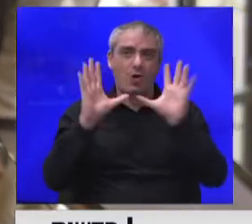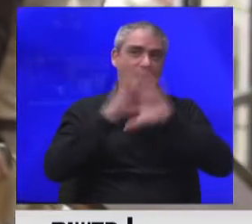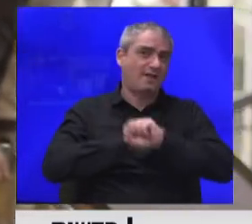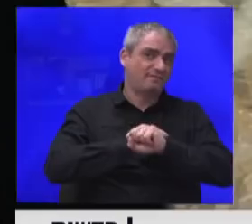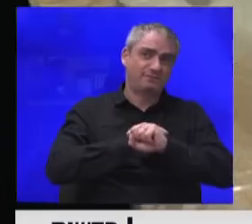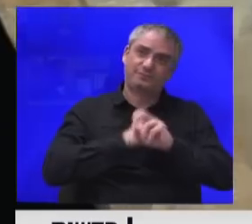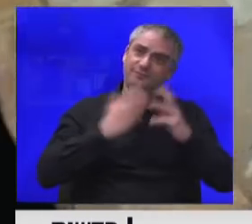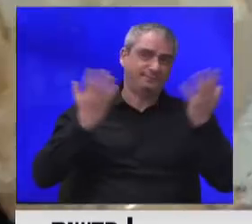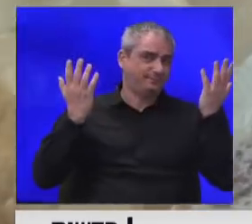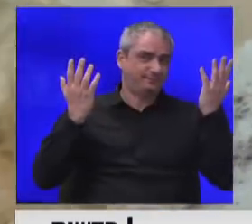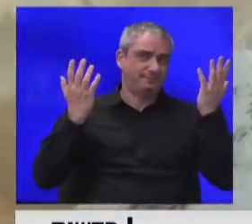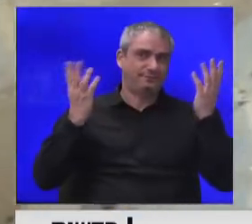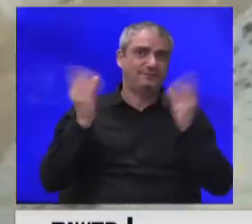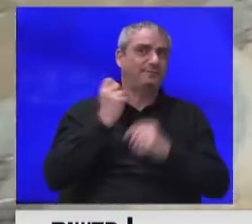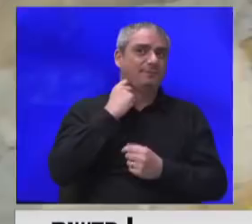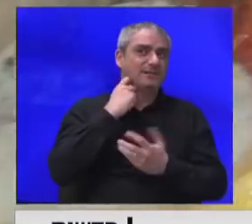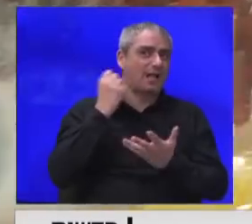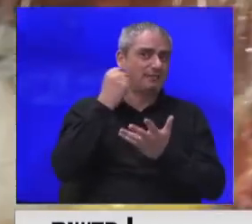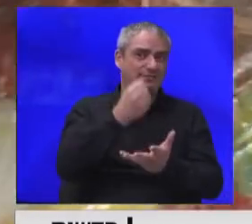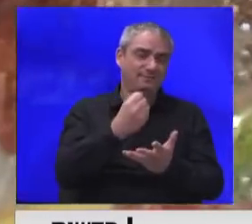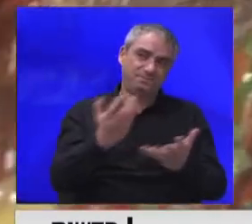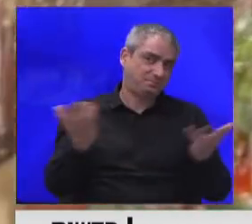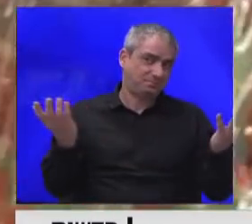ערב, בליווי של יין.